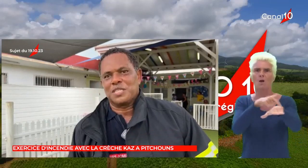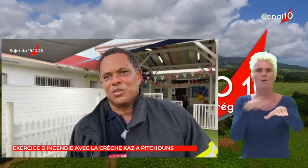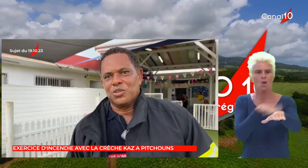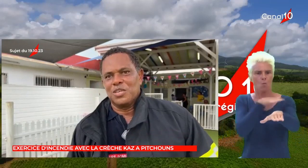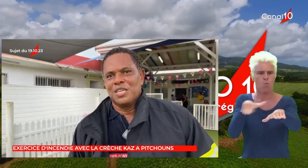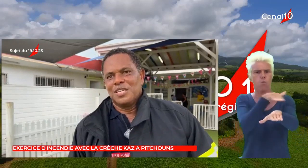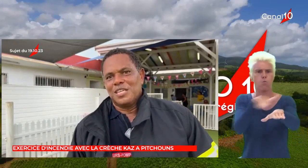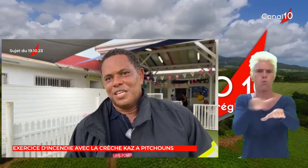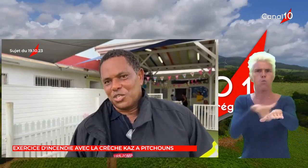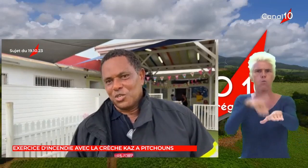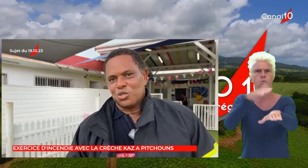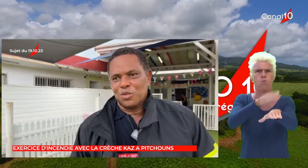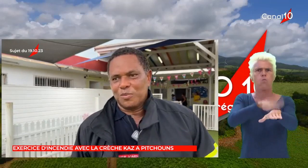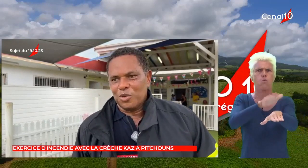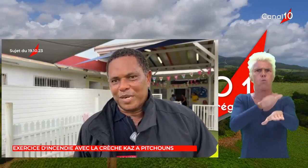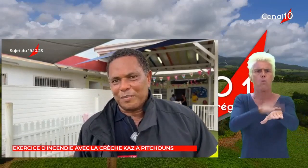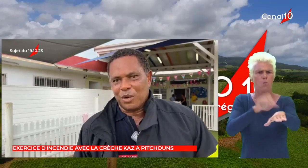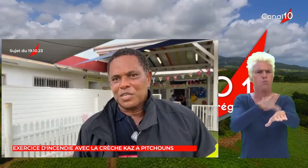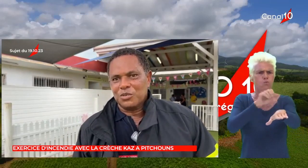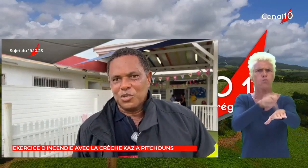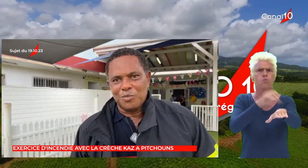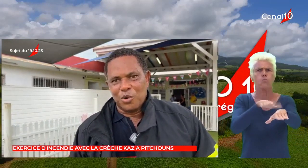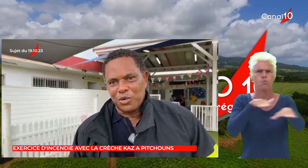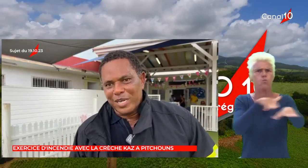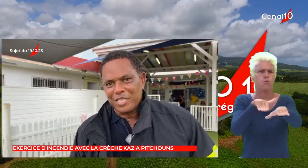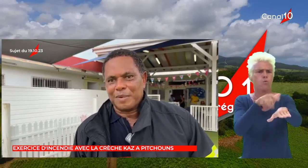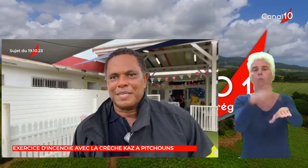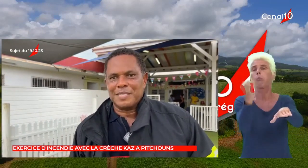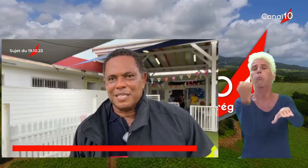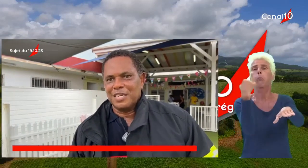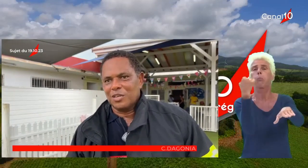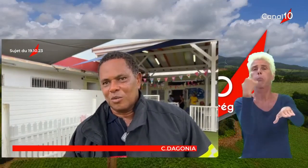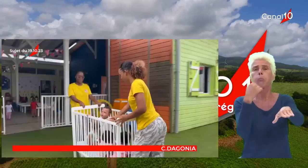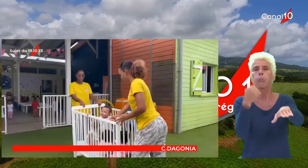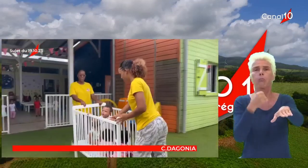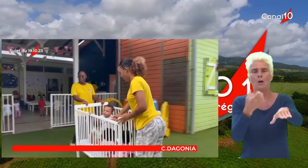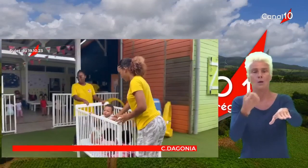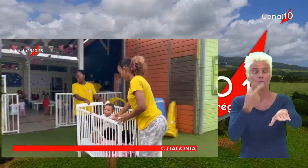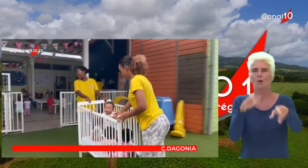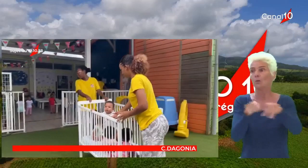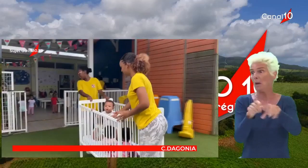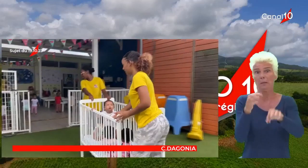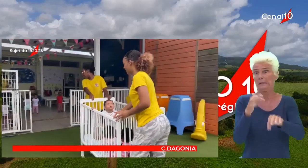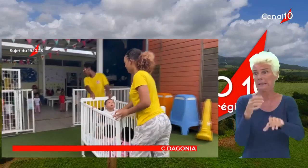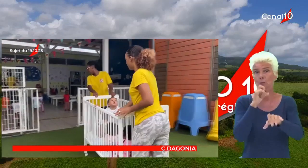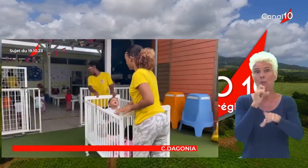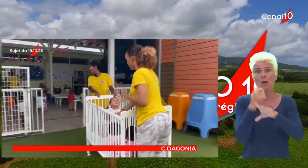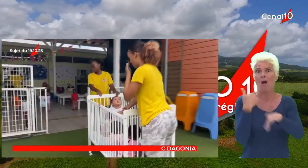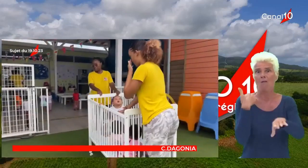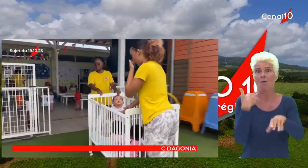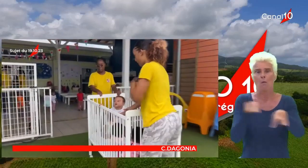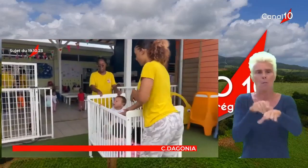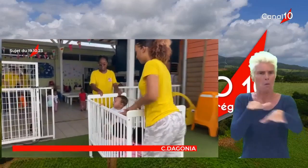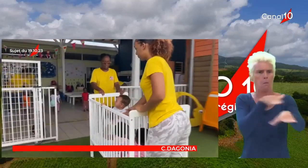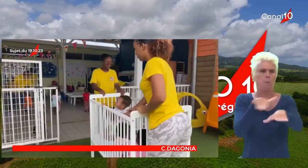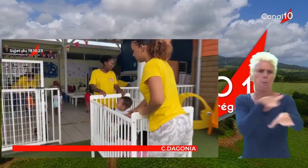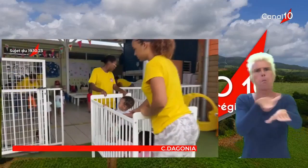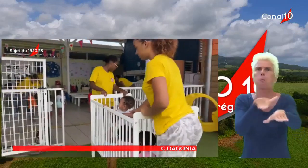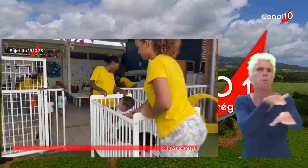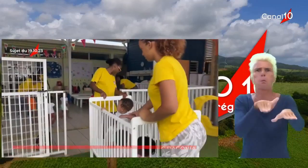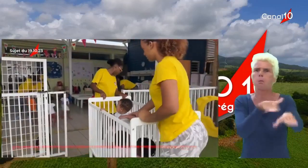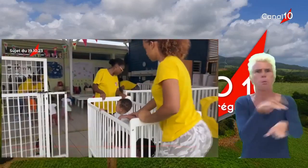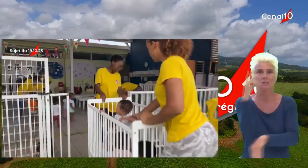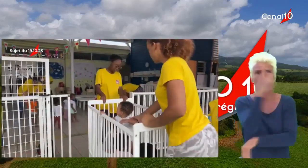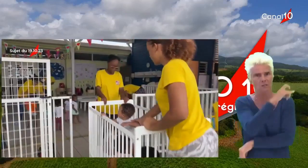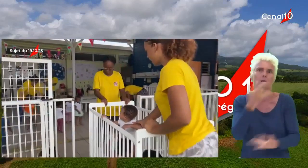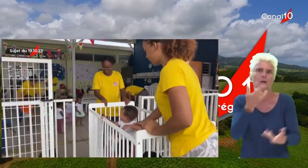quelque chose de sérieux les gens ne se ne prennent pas au sérieux bon il nous laisse pas passer comme tout à l'heure en venant nous avons eu d'énormes difficultés pour se rendre